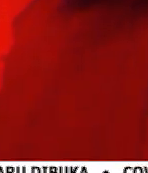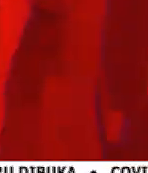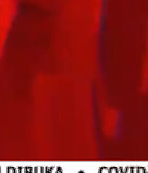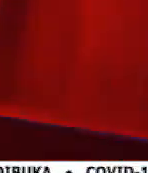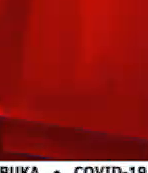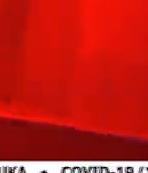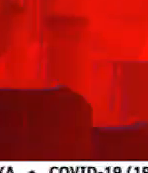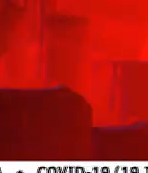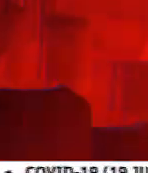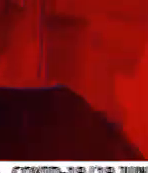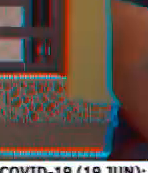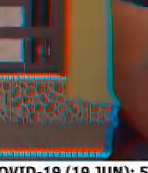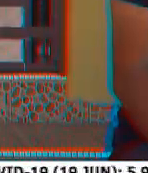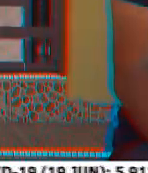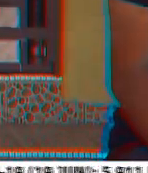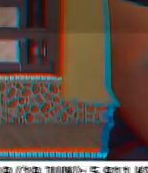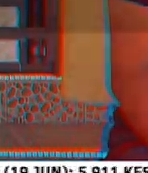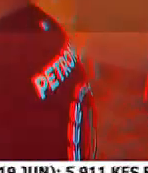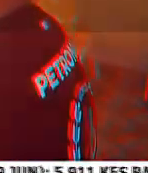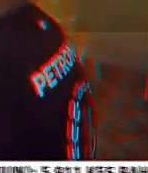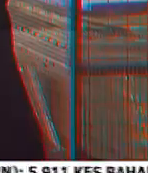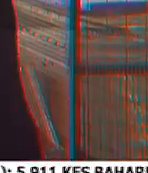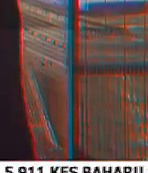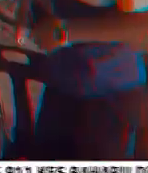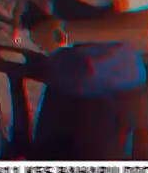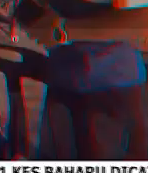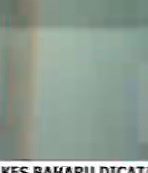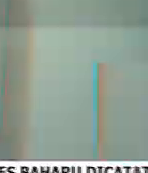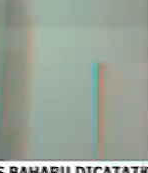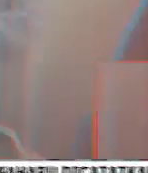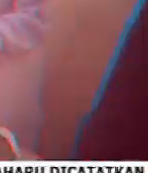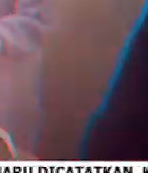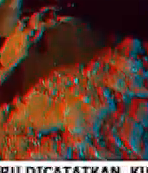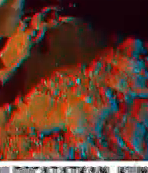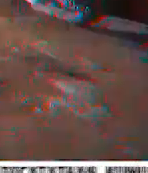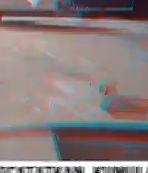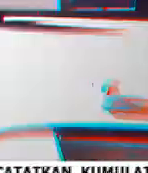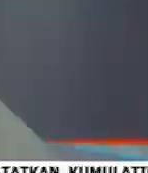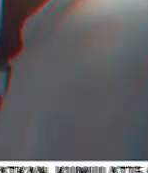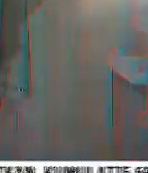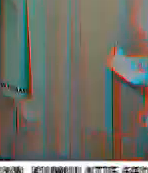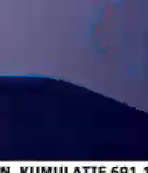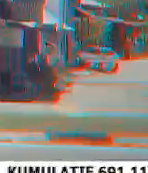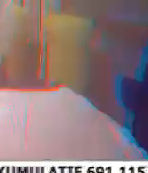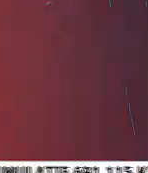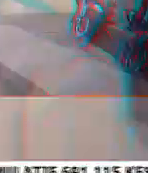ini. Selang 2 hari, anak positif 3 orang. Tak boleh terima lah. Memang saya buat rayu dengan doktor. Memang saya kena marah balik